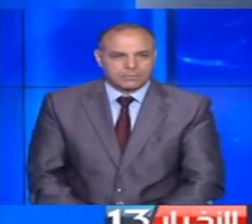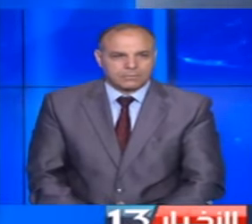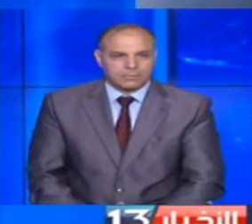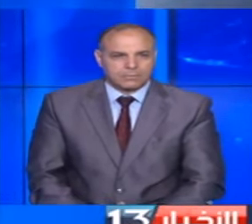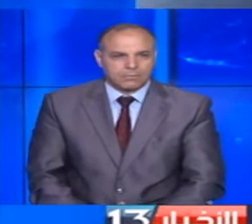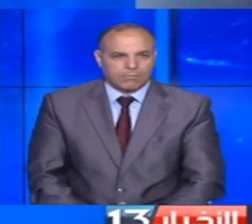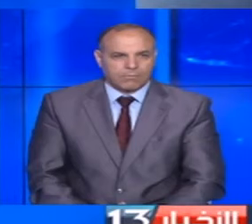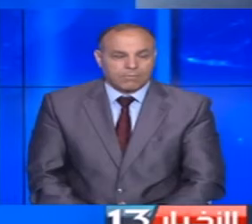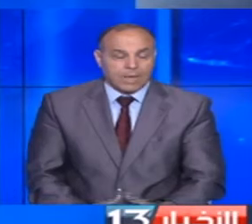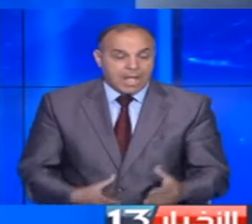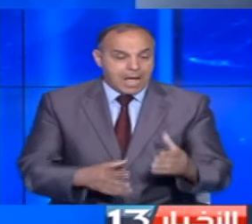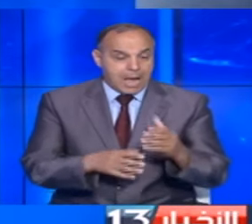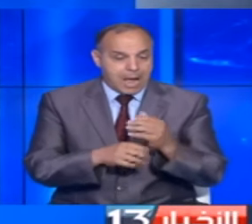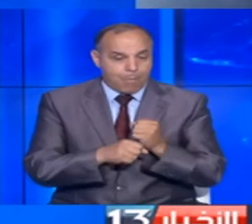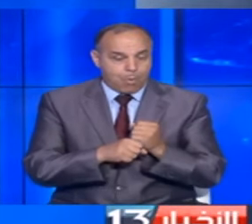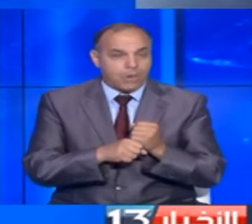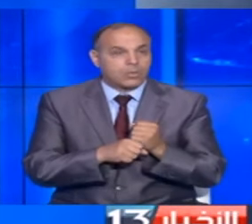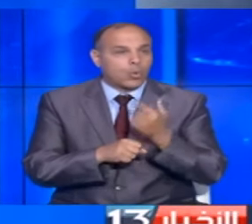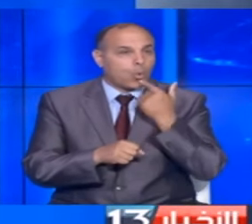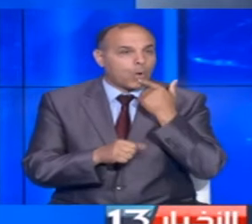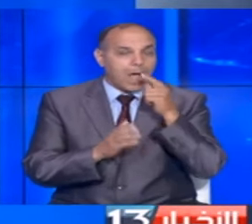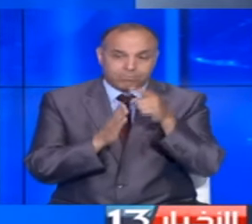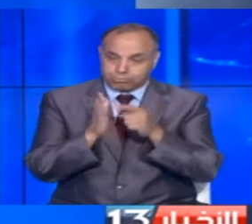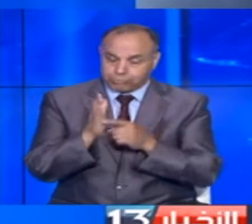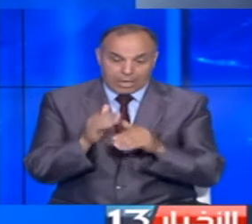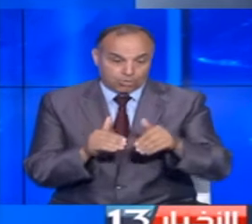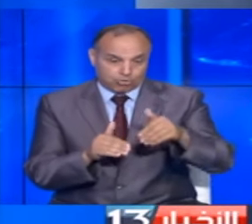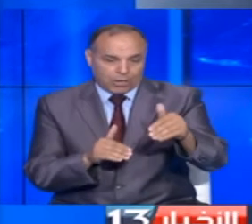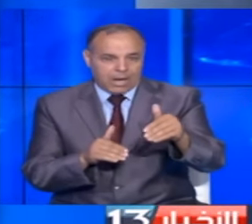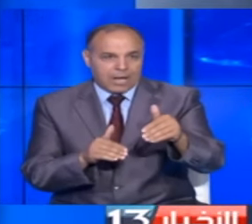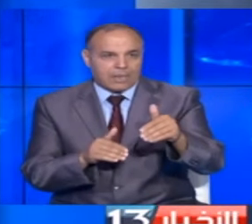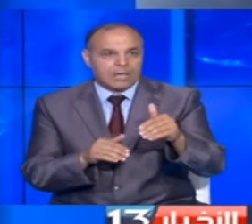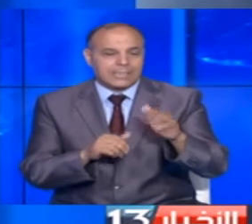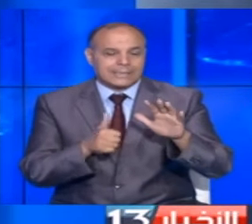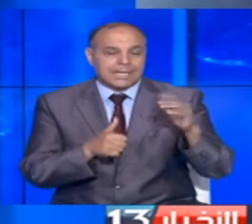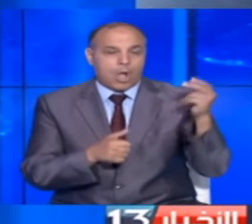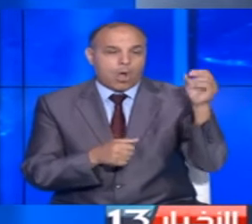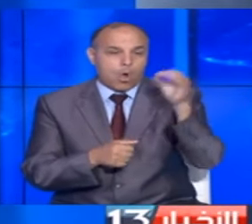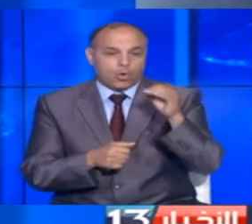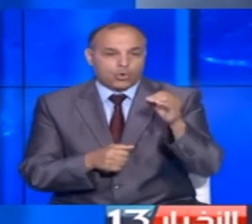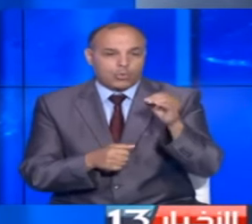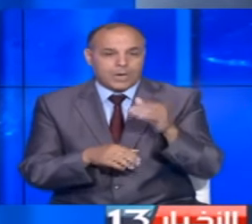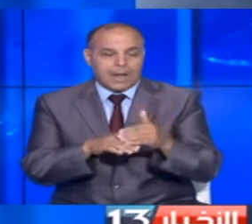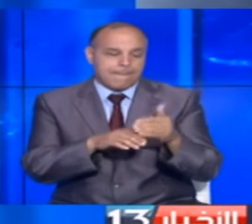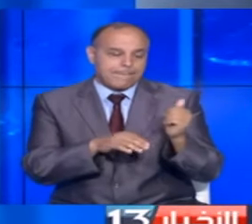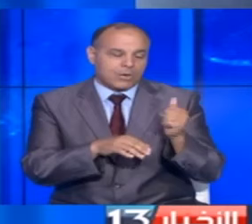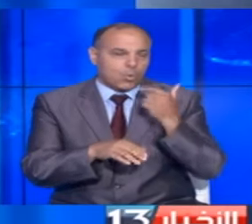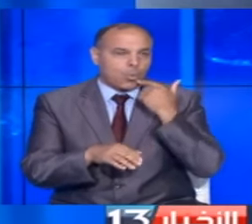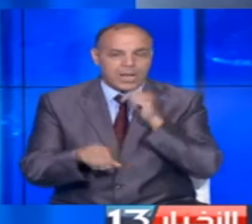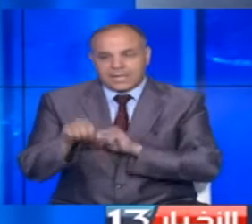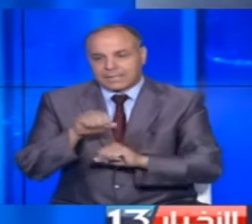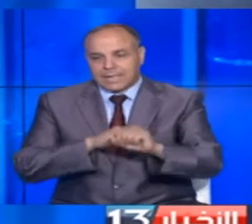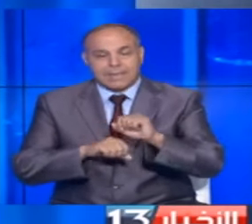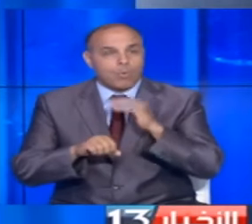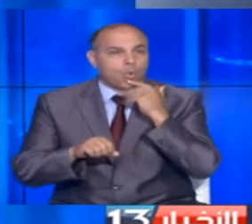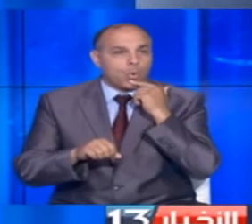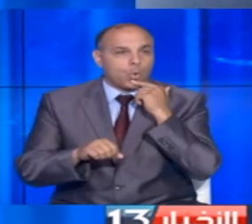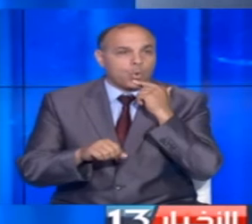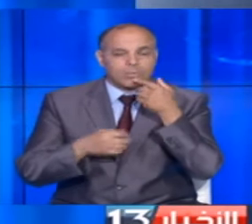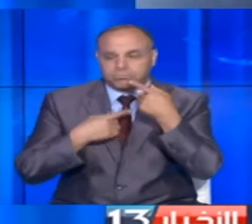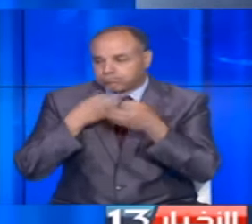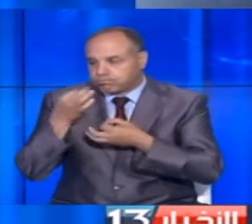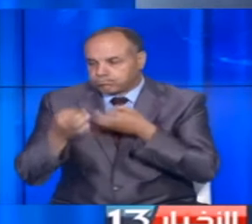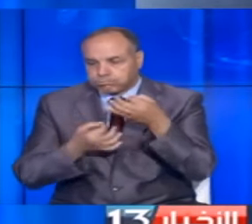قبول الترشحات التشريعيه القادمه في السادس من اكتوبر استبق امس بتنظيم عمليات محاكاه